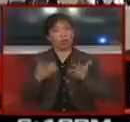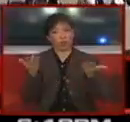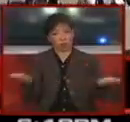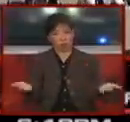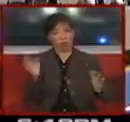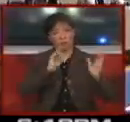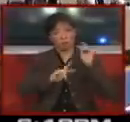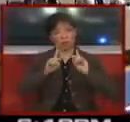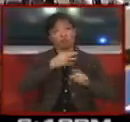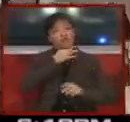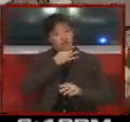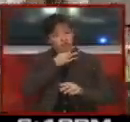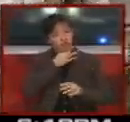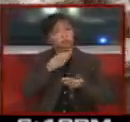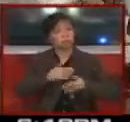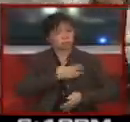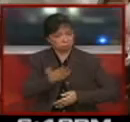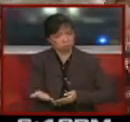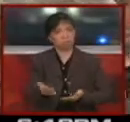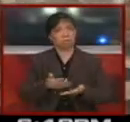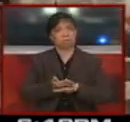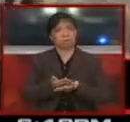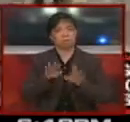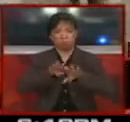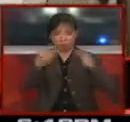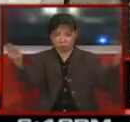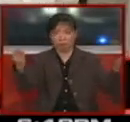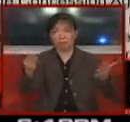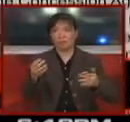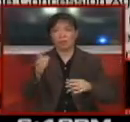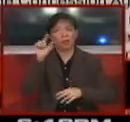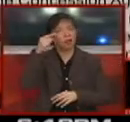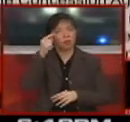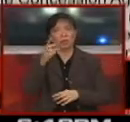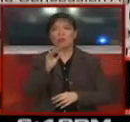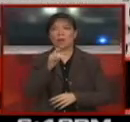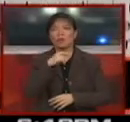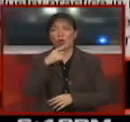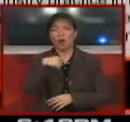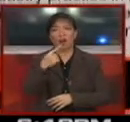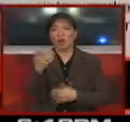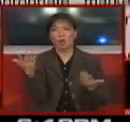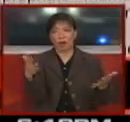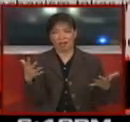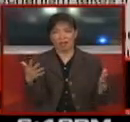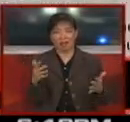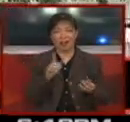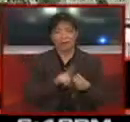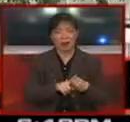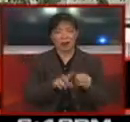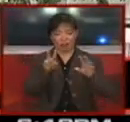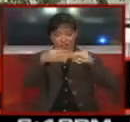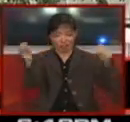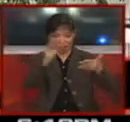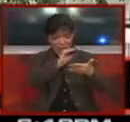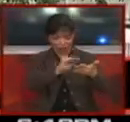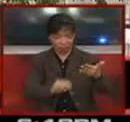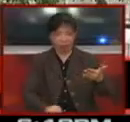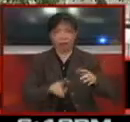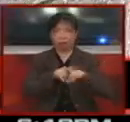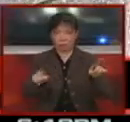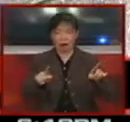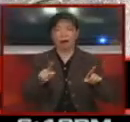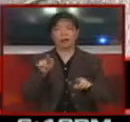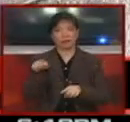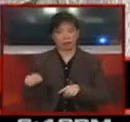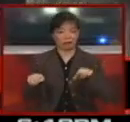para malinawan ang issue. Wala naman nakikitang masama ang Malacañang sa public ad ng Manila Water at Maynilad. Prerogative daw ng